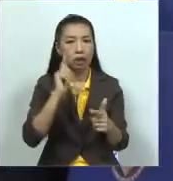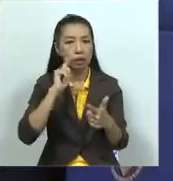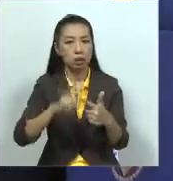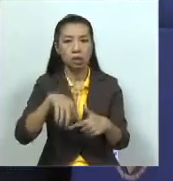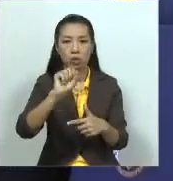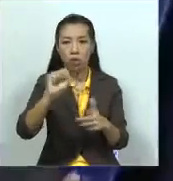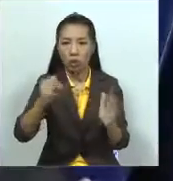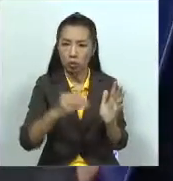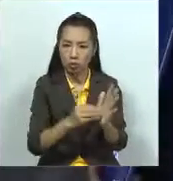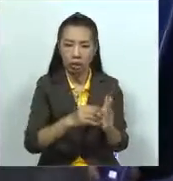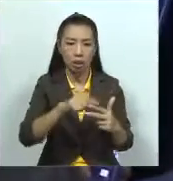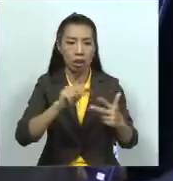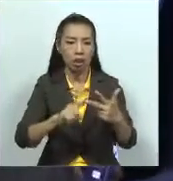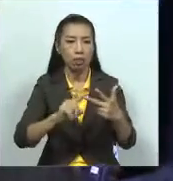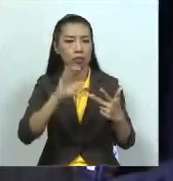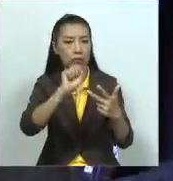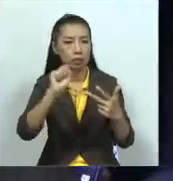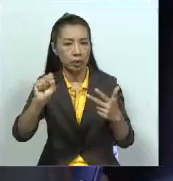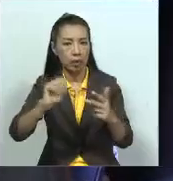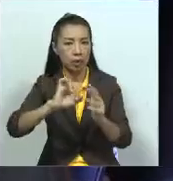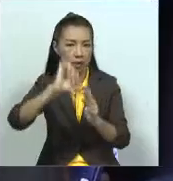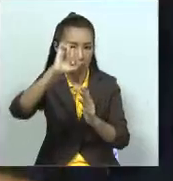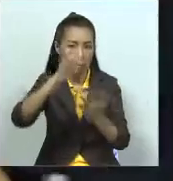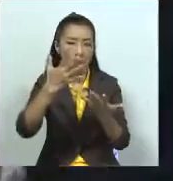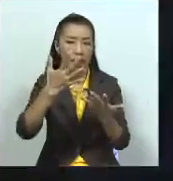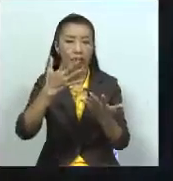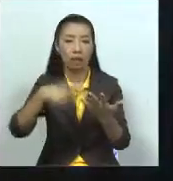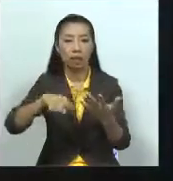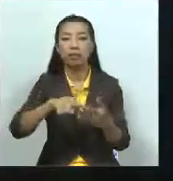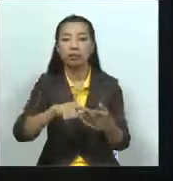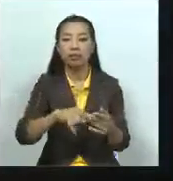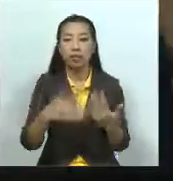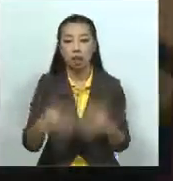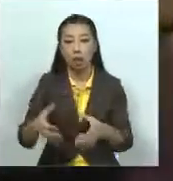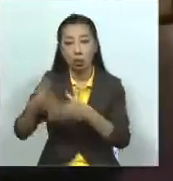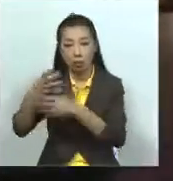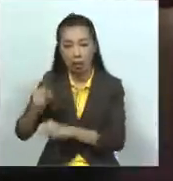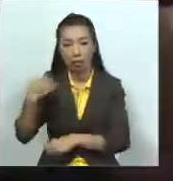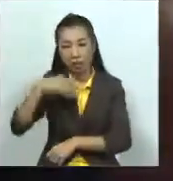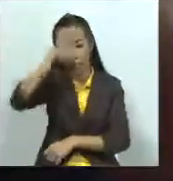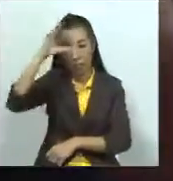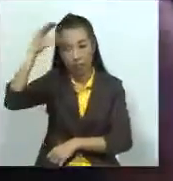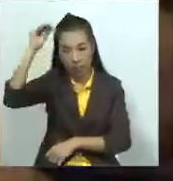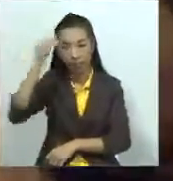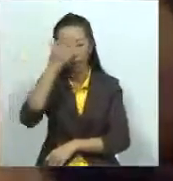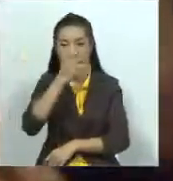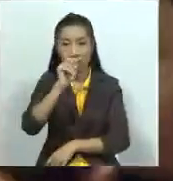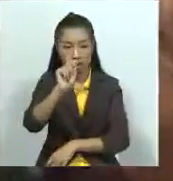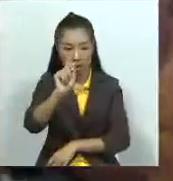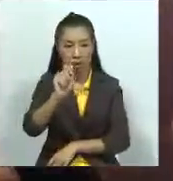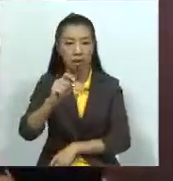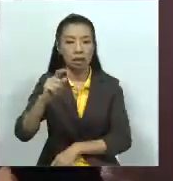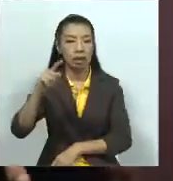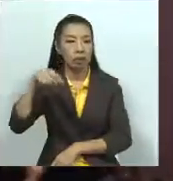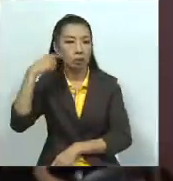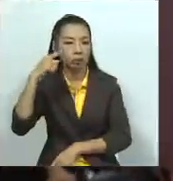ทมและนายสมพงษ์อมรวิวัฒน์สสเชียงใหม่ขณะที่พรรคประชาธิปัตย์ก็มีนายชวนหลีกภัยนายอภิสิทธิ์เวชชาชีวะและคุณหญิงกั